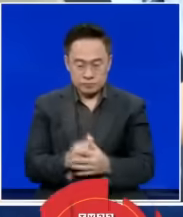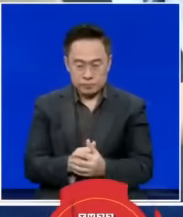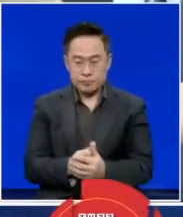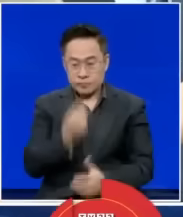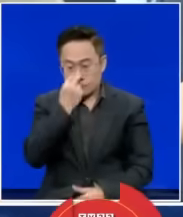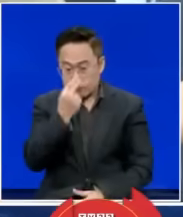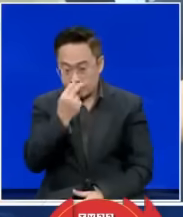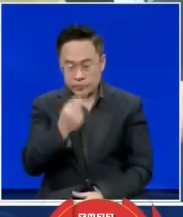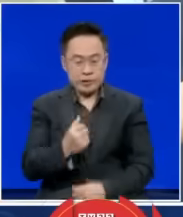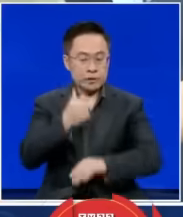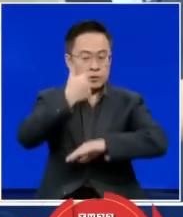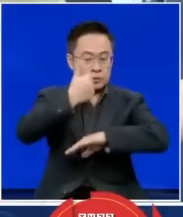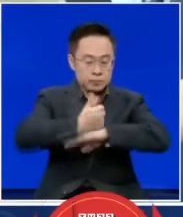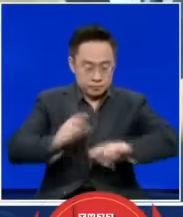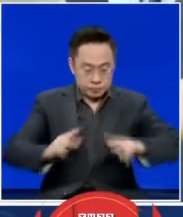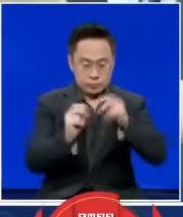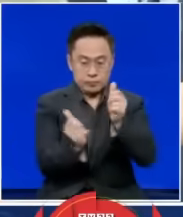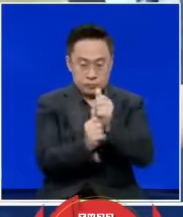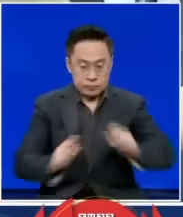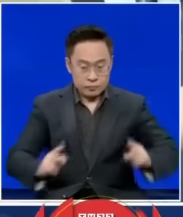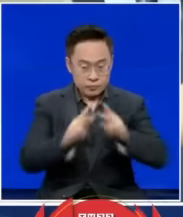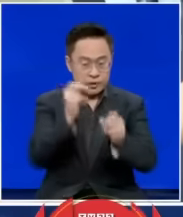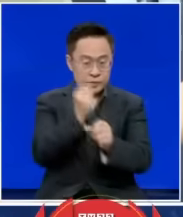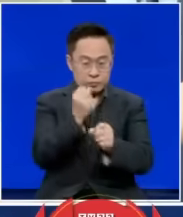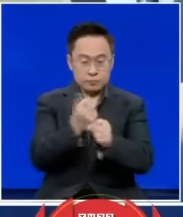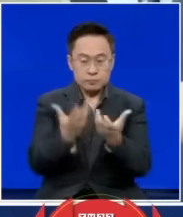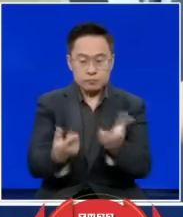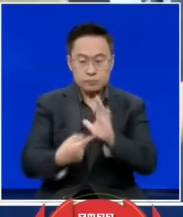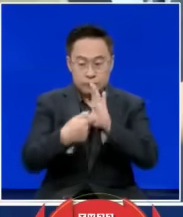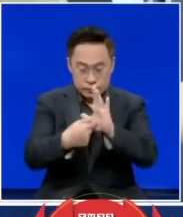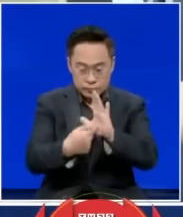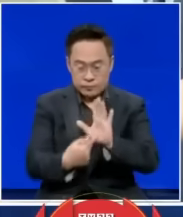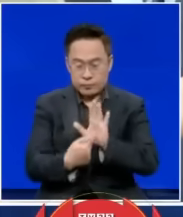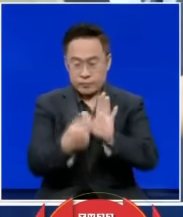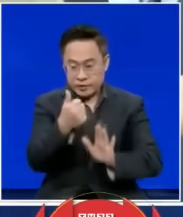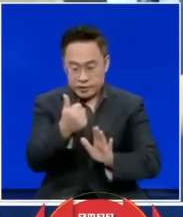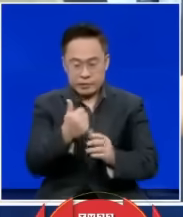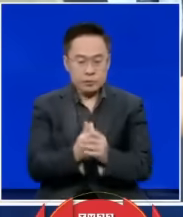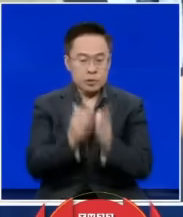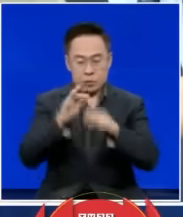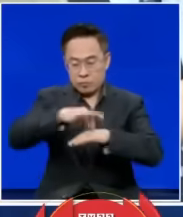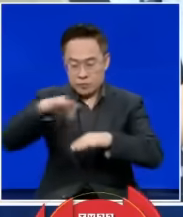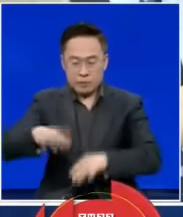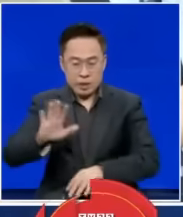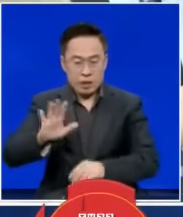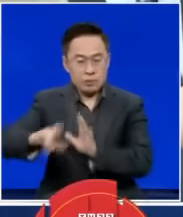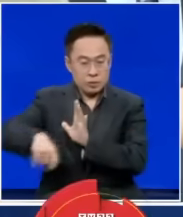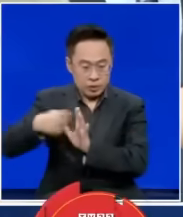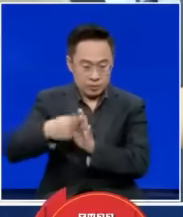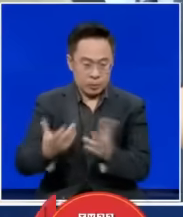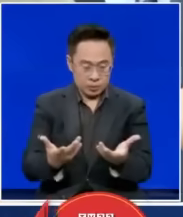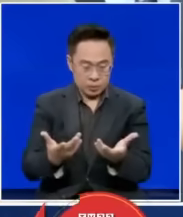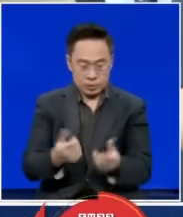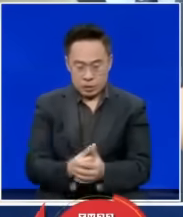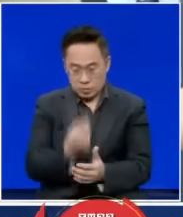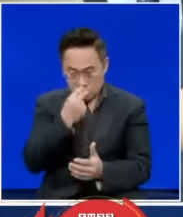ผลงานดีออกมาดูแลพี่น้องประชาชนต่อให้ใครจะมาเลื่อยขาเก้าอี้เขาก็จะต้องถามว่าจะกล้าปรับออกจริ